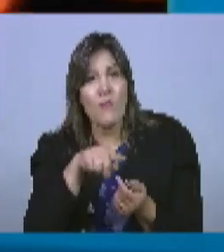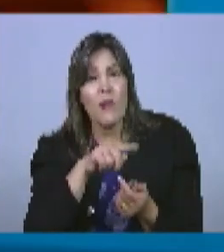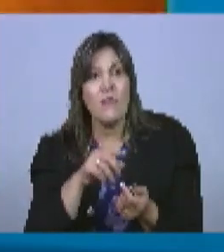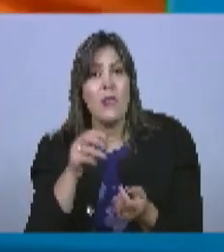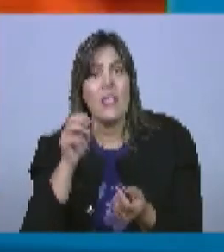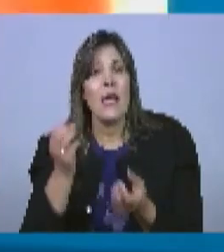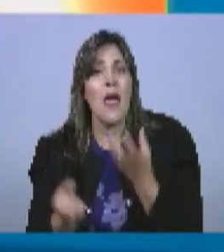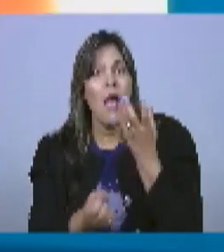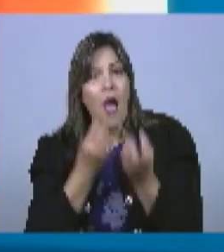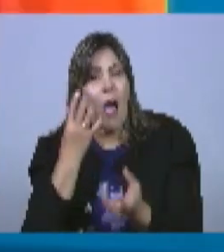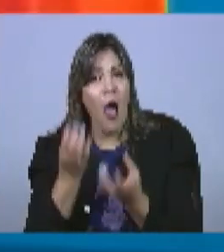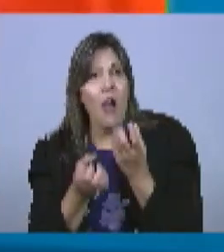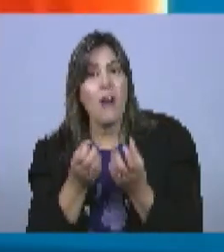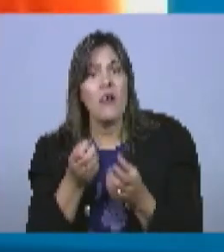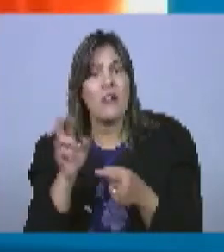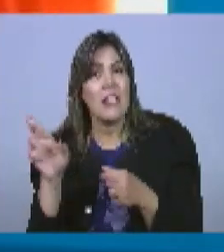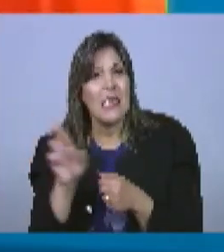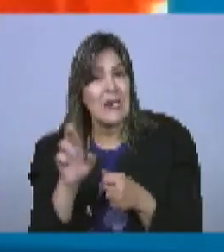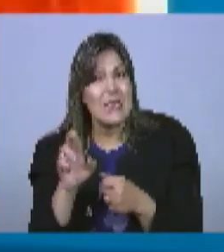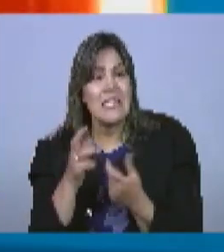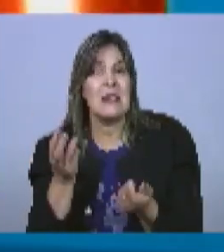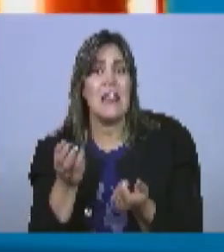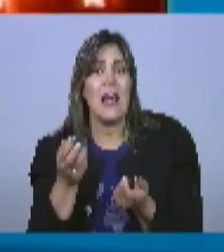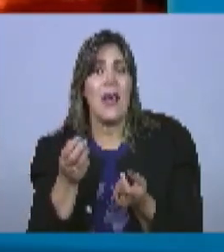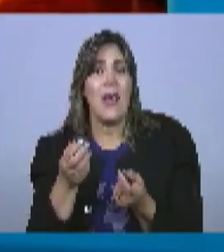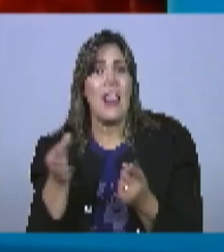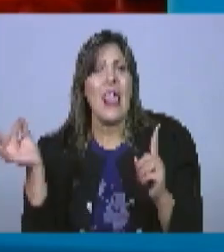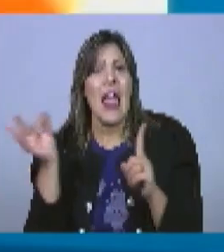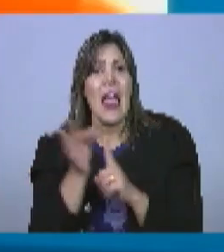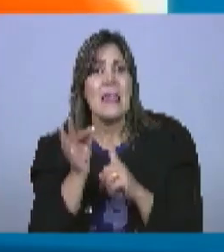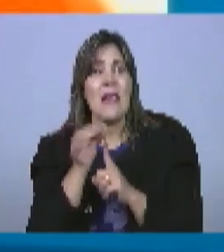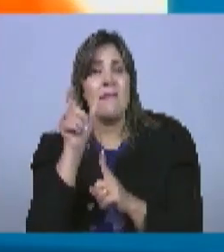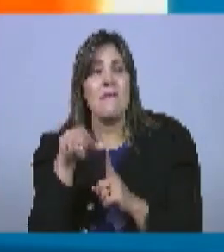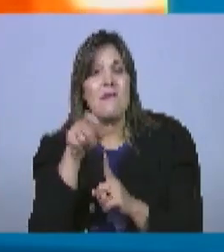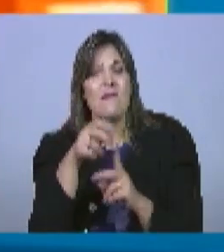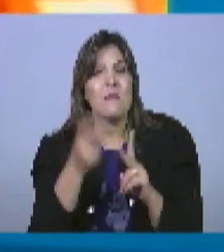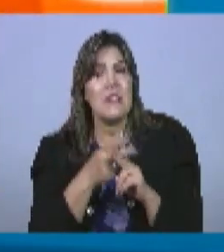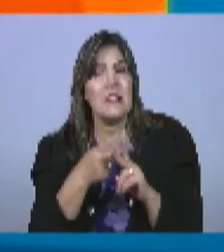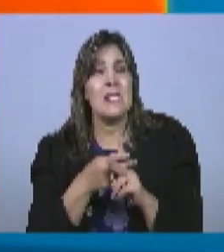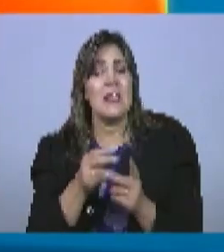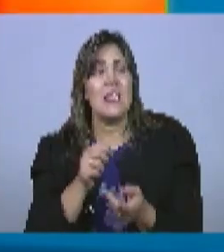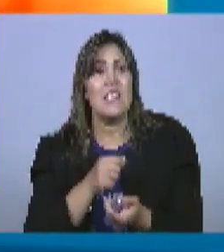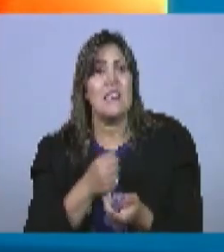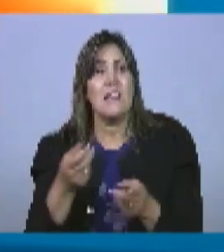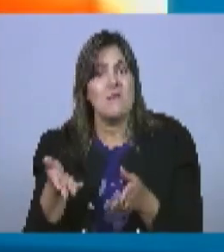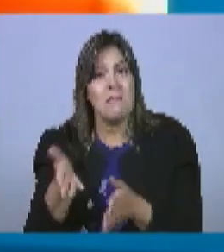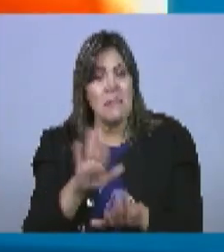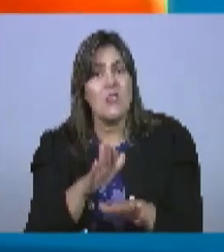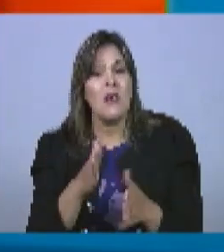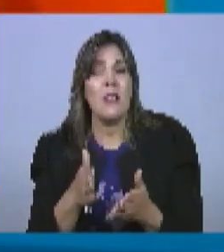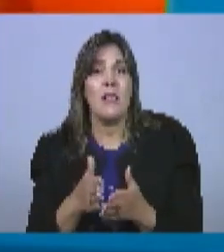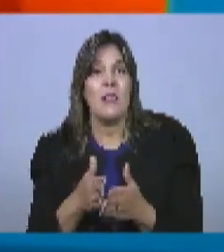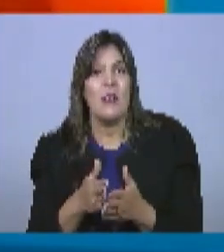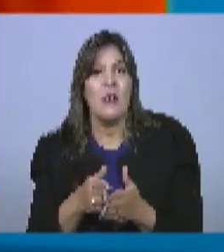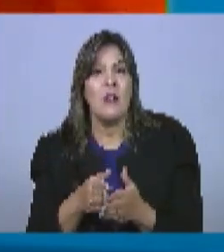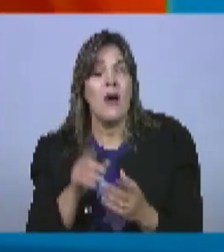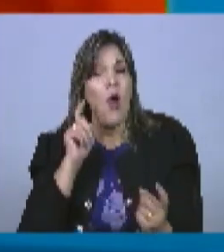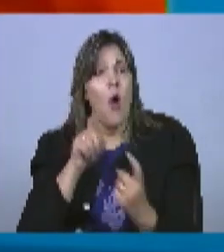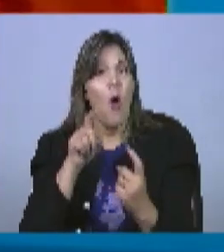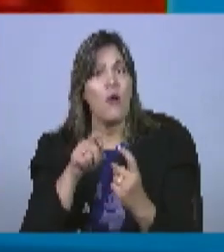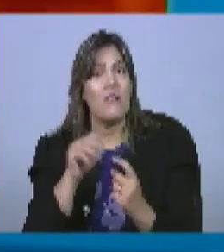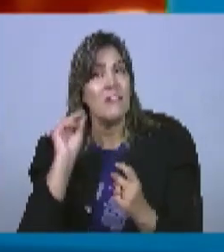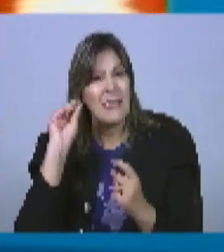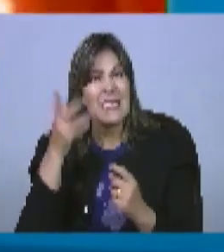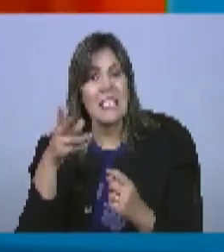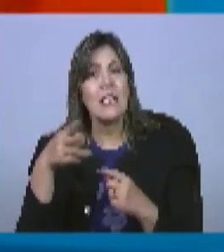استهداف المسيحيين التحريض ضدهم ممارسه العنف تجاههم كل دي امور مقبوله بالنسبه